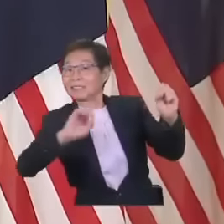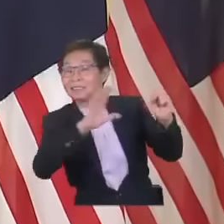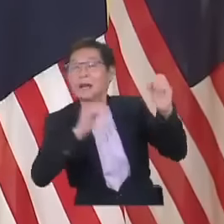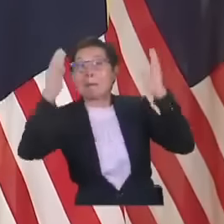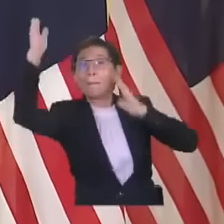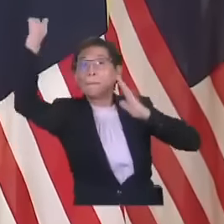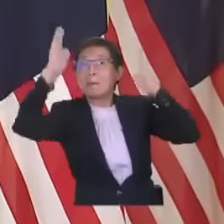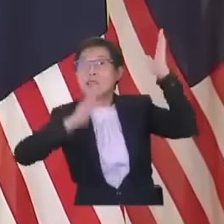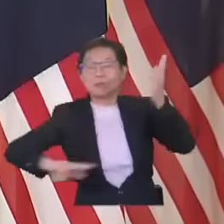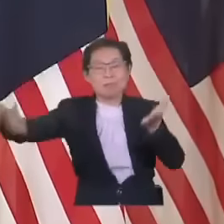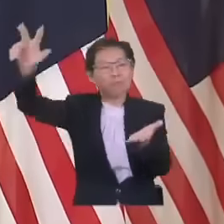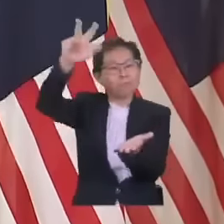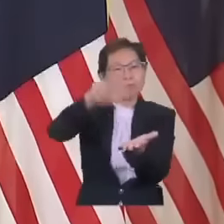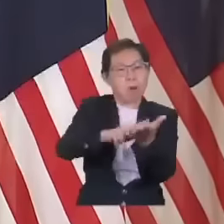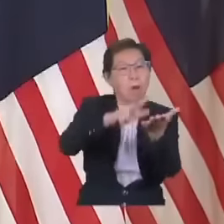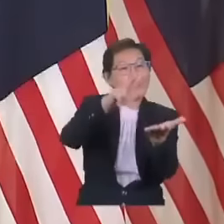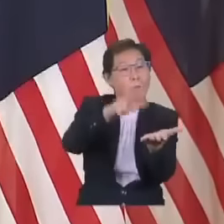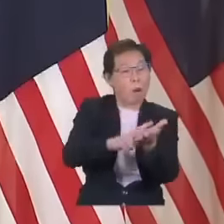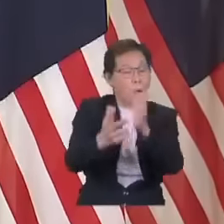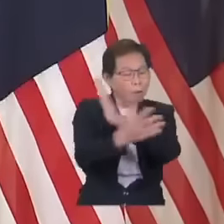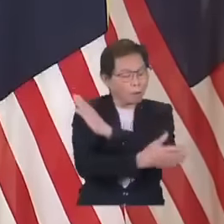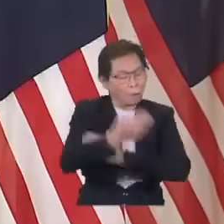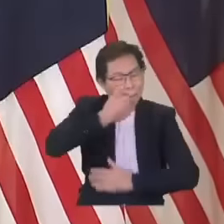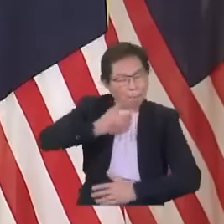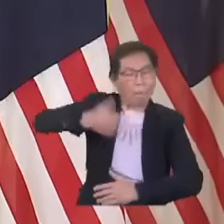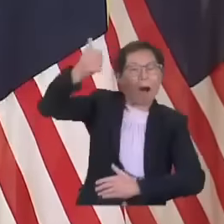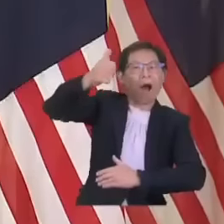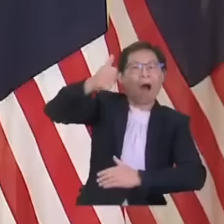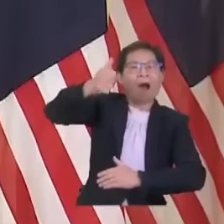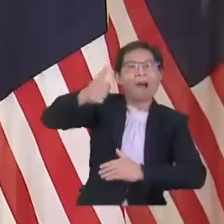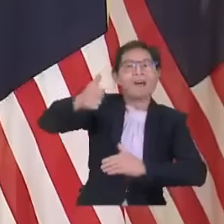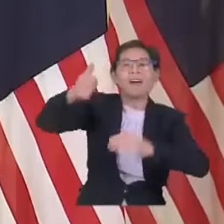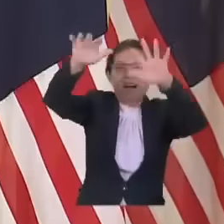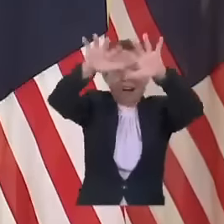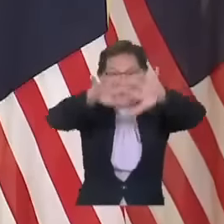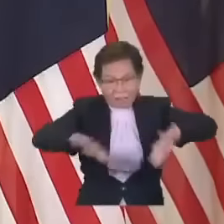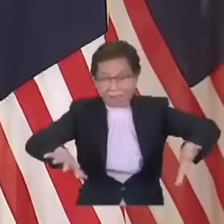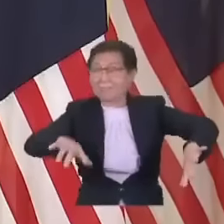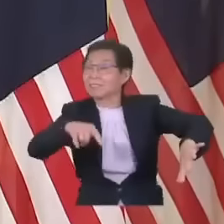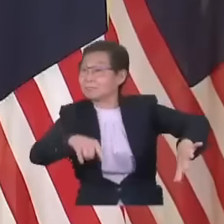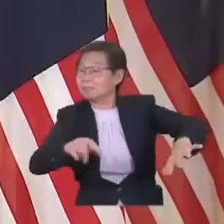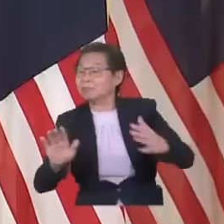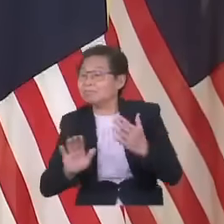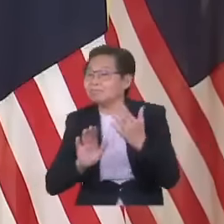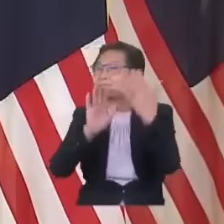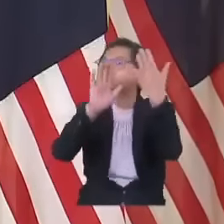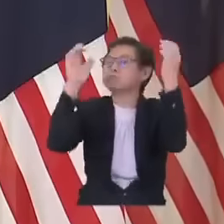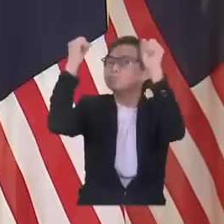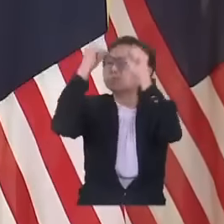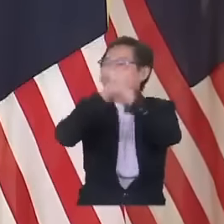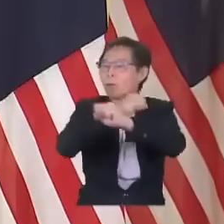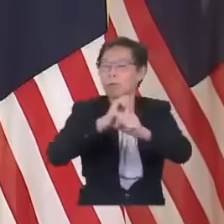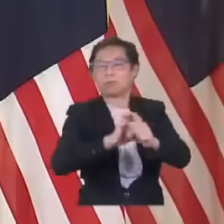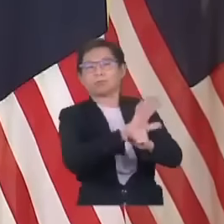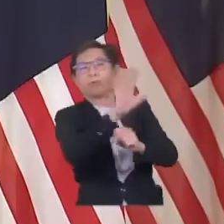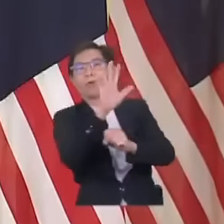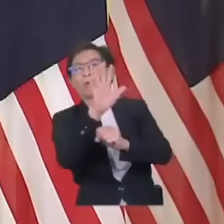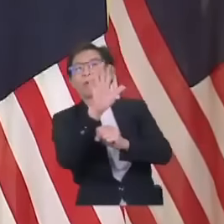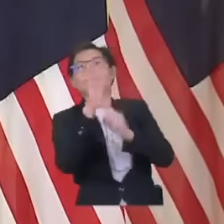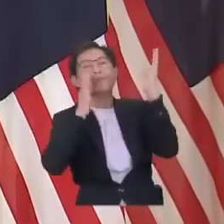di iktikaf sebagai negara yang terbaik di Asia Tenggara dalam mendapati 19